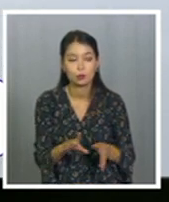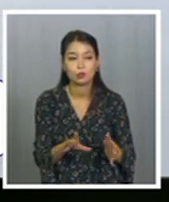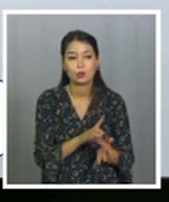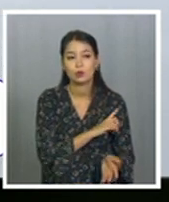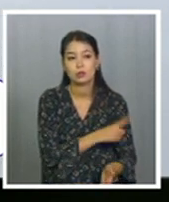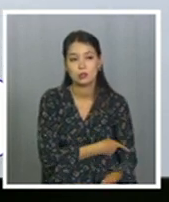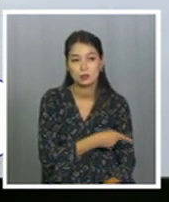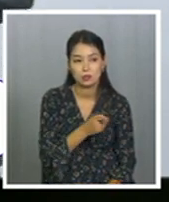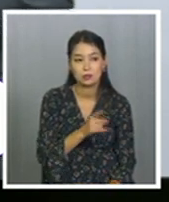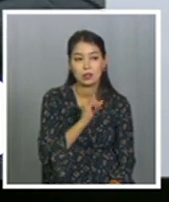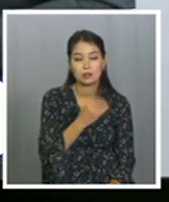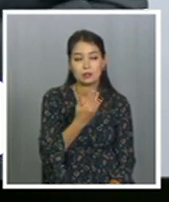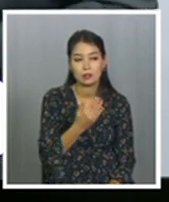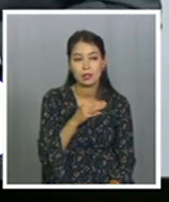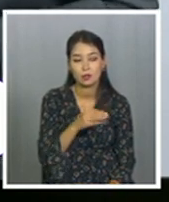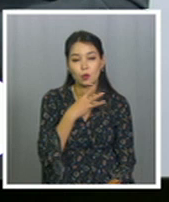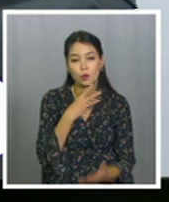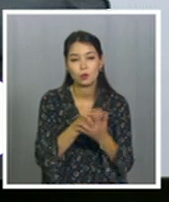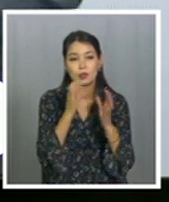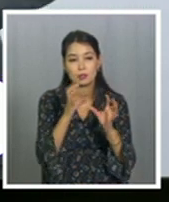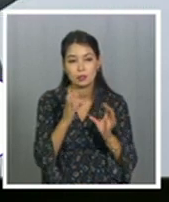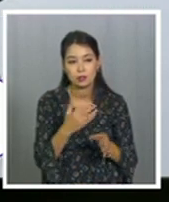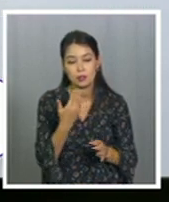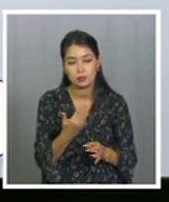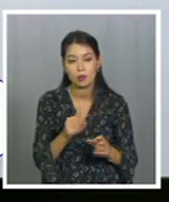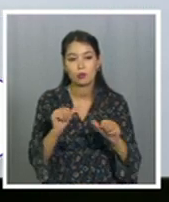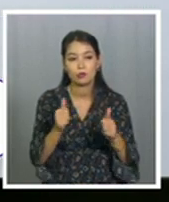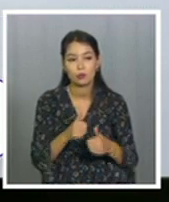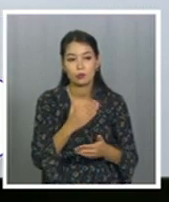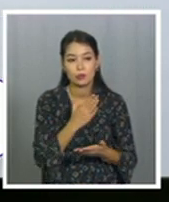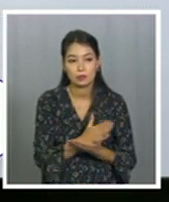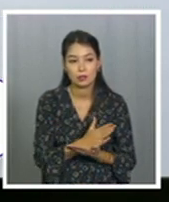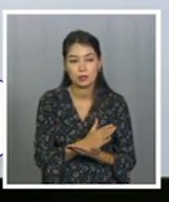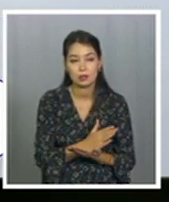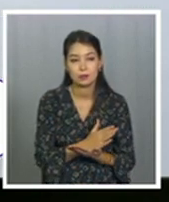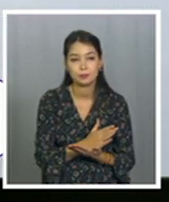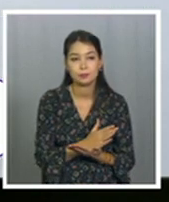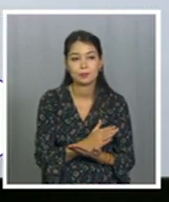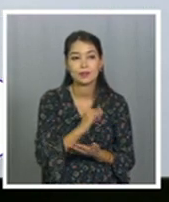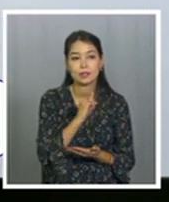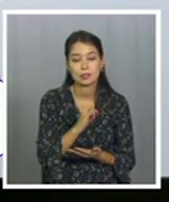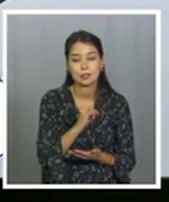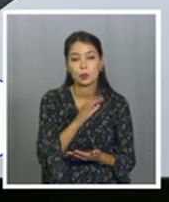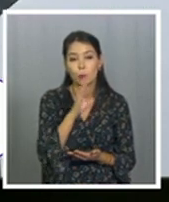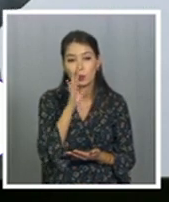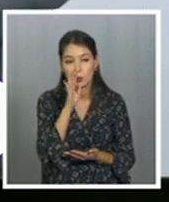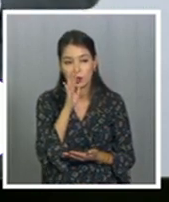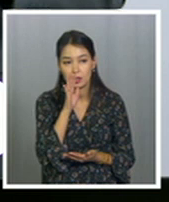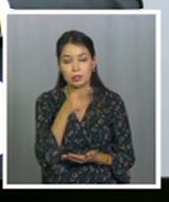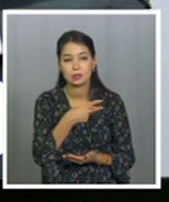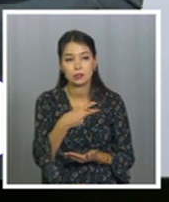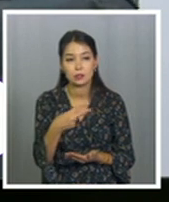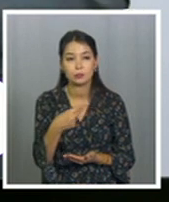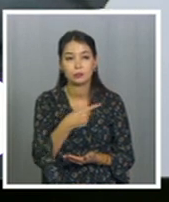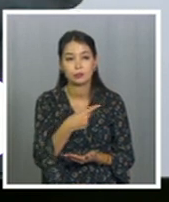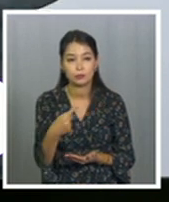тоқ күшінің өзгеру заңдылығы бізде мынау түрге келеді. Яғни И уақытқа тәуелді тең болады